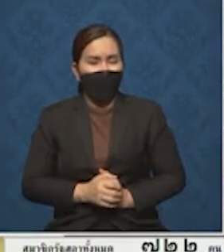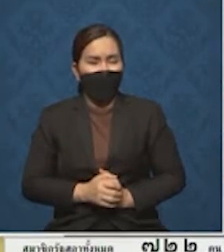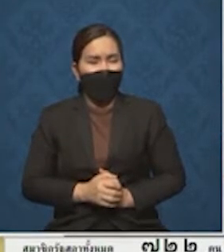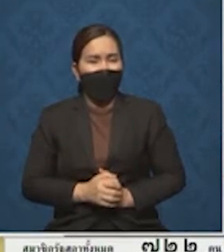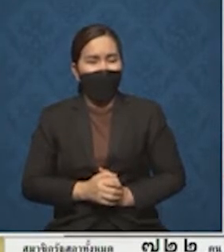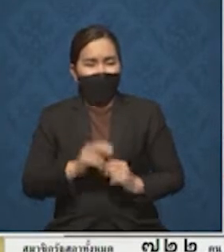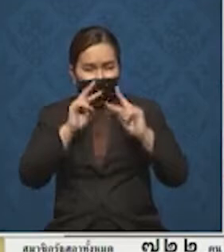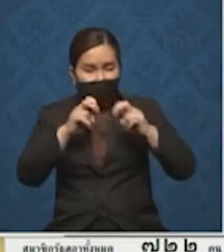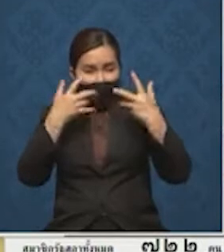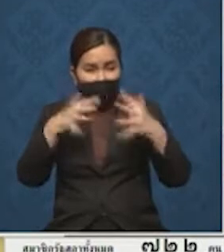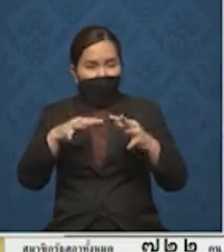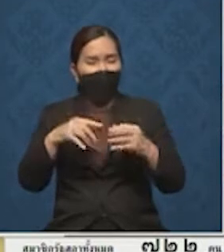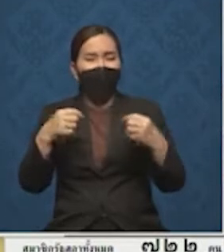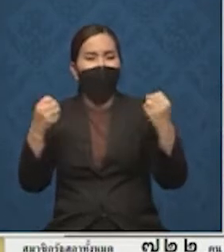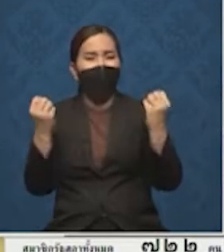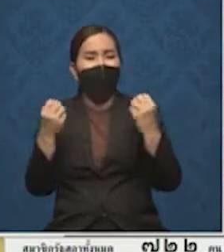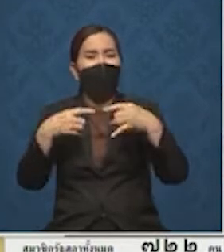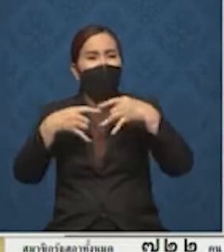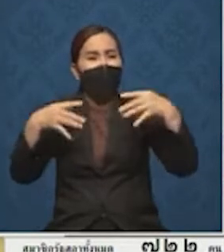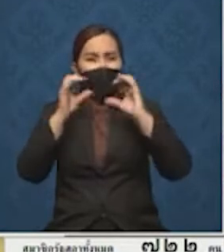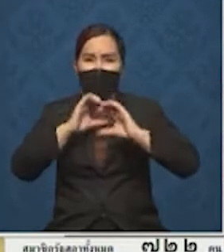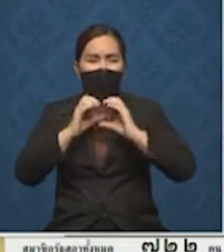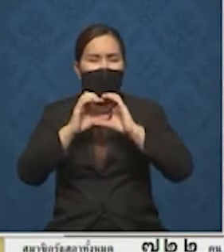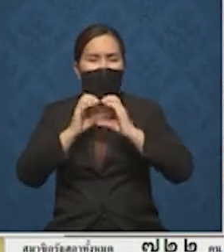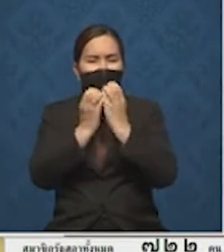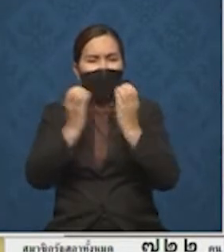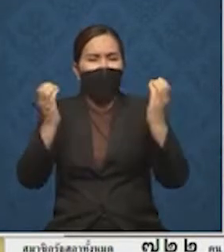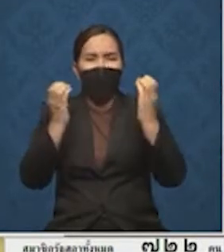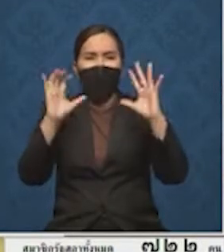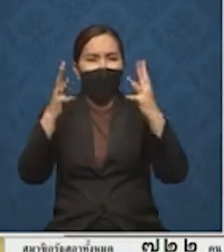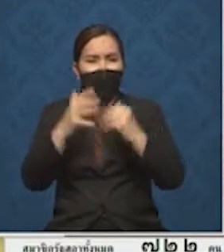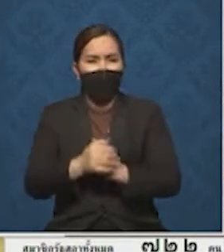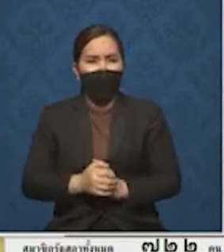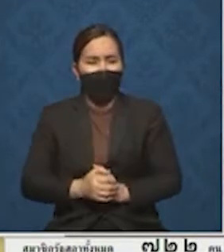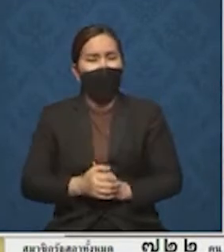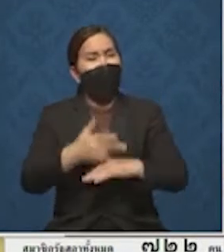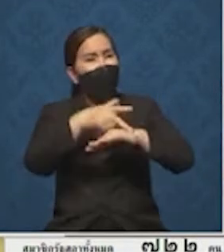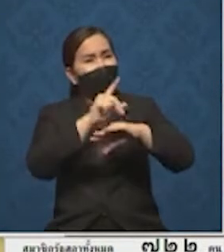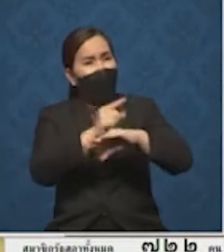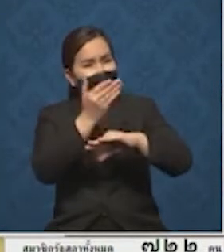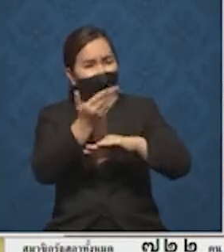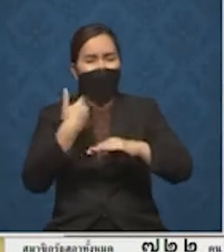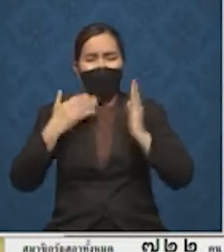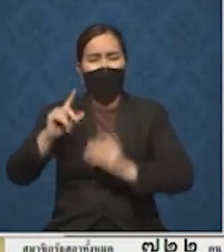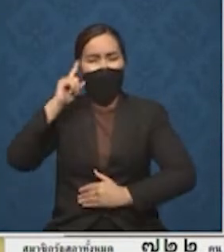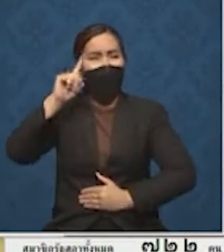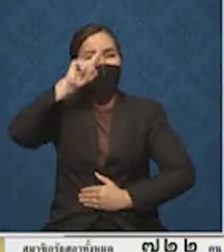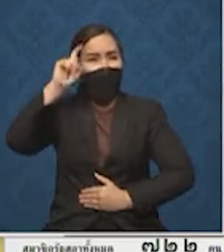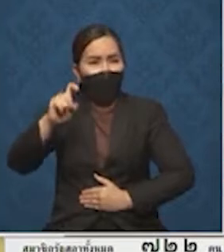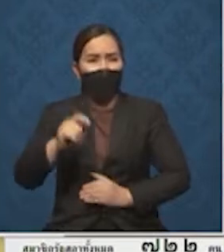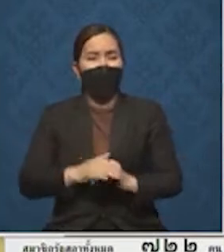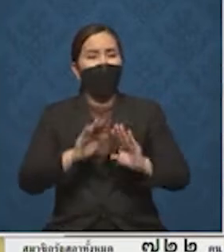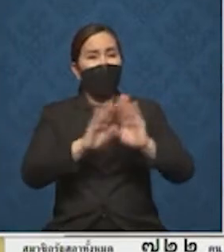การขัดรฐพันรูนท่านประทานทกรบครับ มีคนสงสัยยกเลิกมาตรา